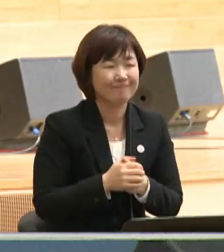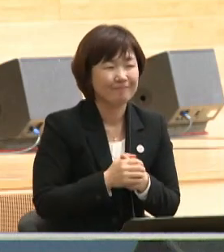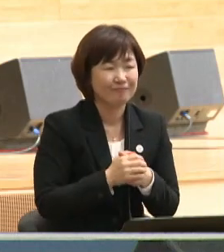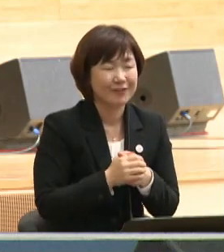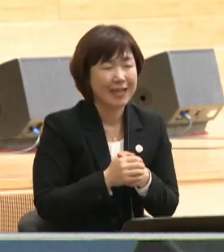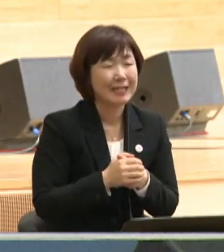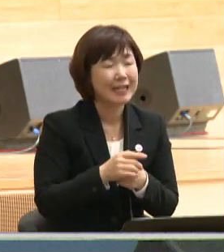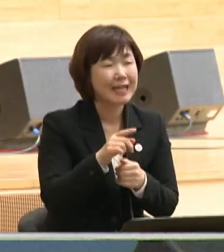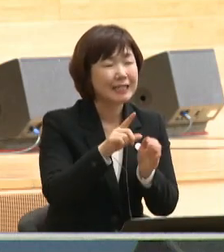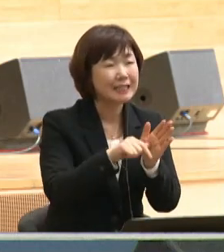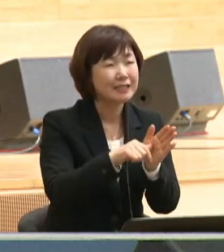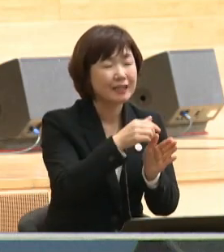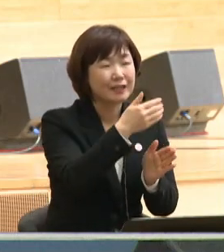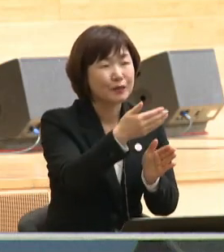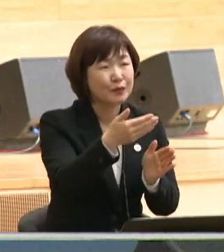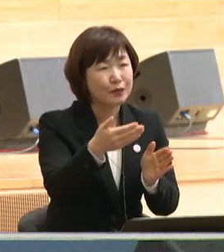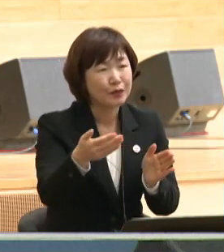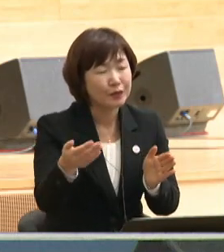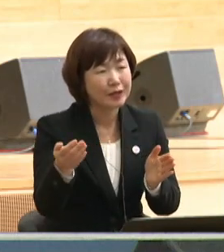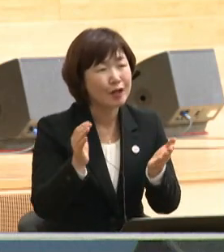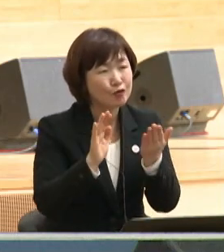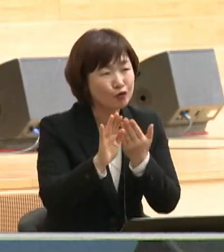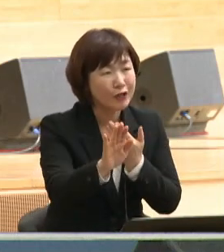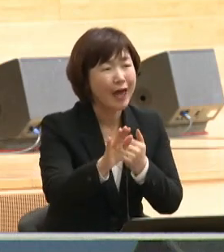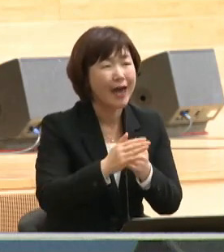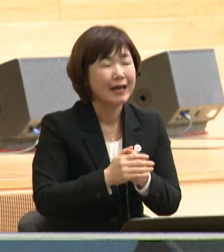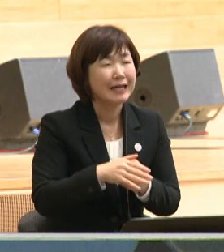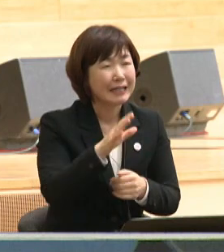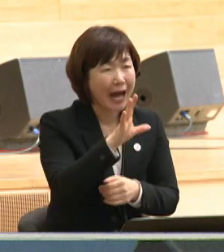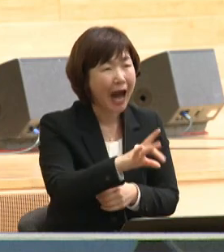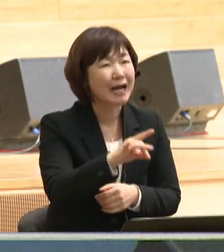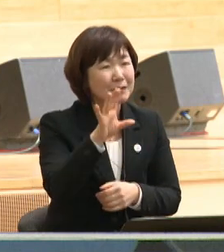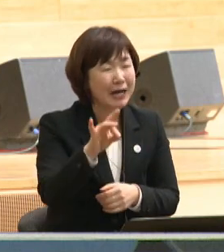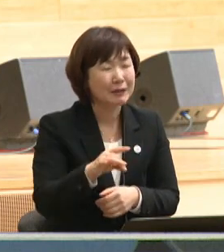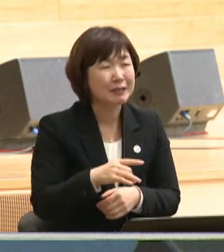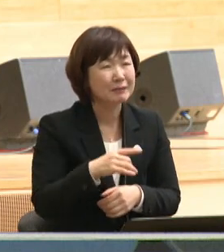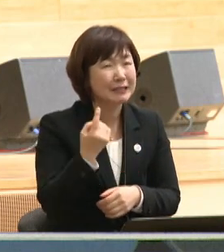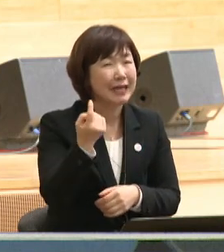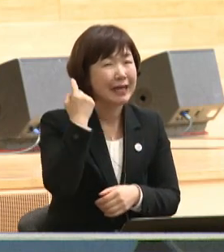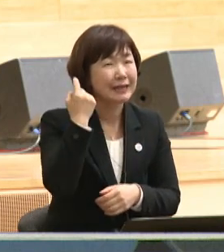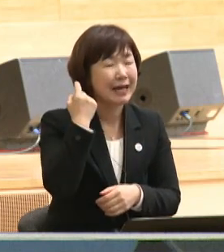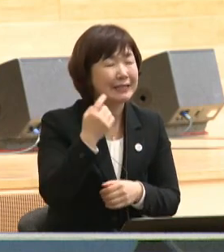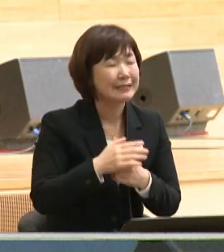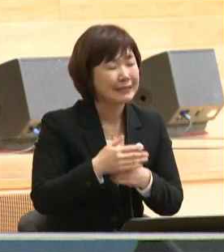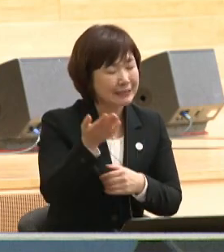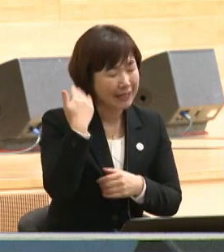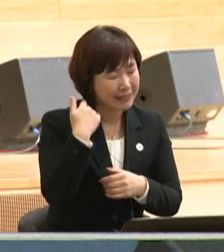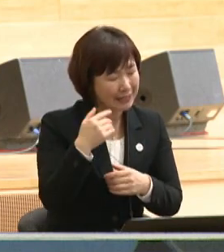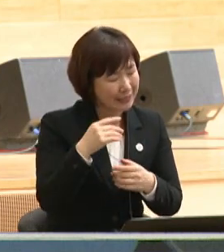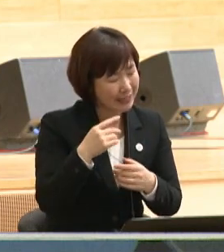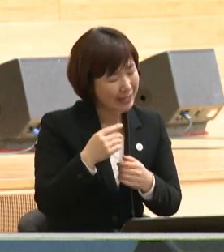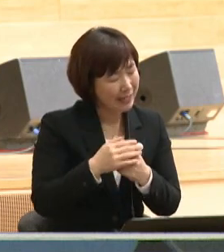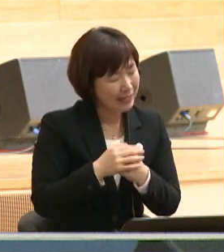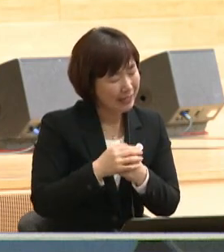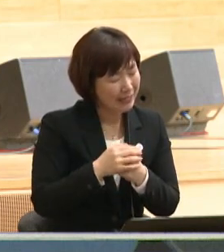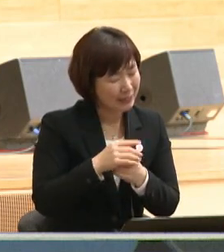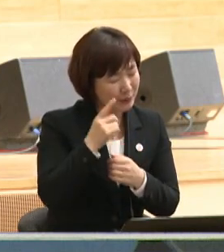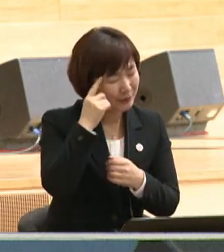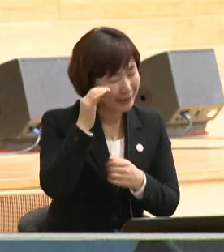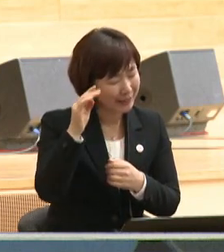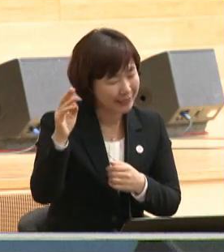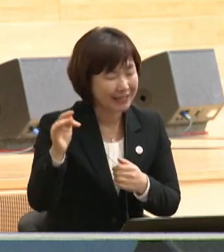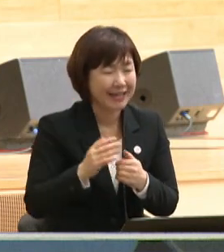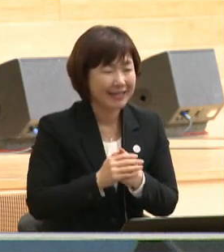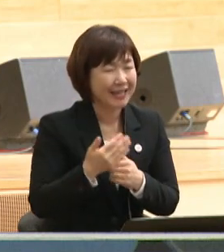지나고 나서 이게 한 번씩은 생각나더라구요 그때 거기 갔더라면 나는 어떤 삶을 살고 있었을까